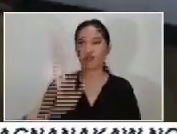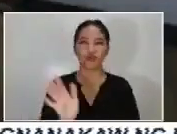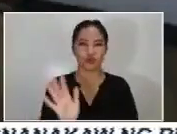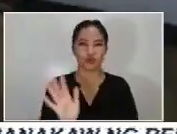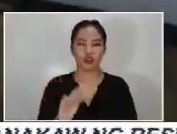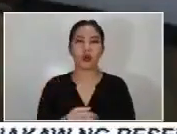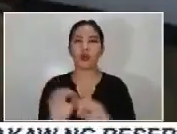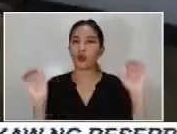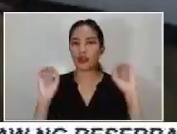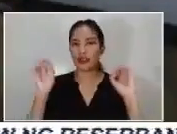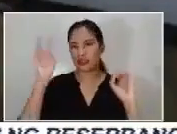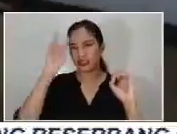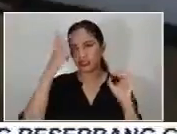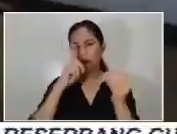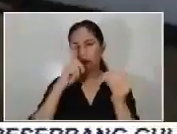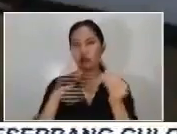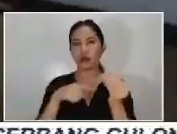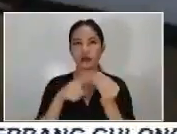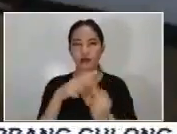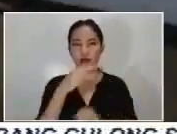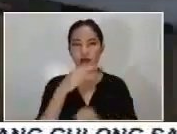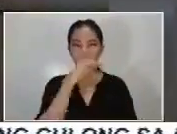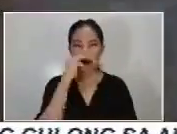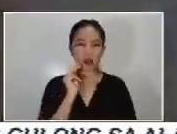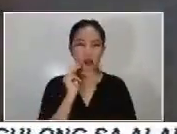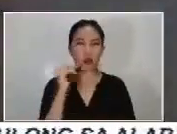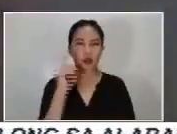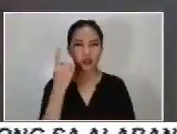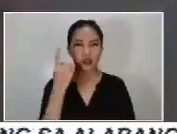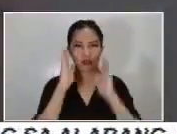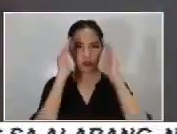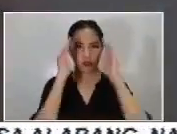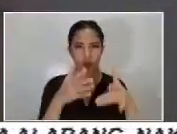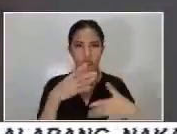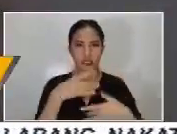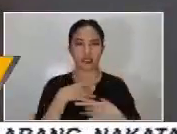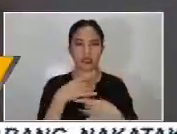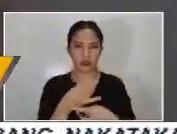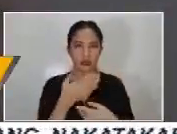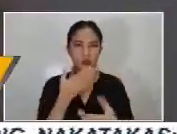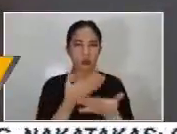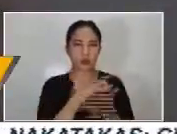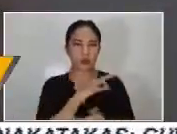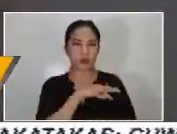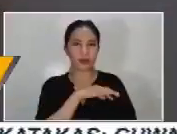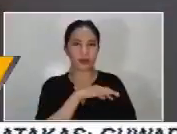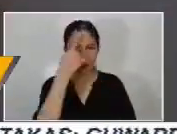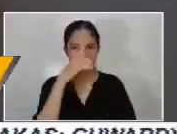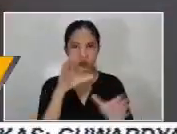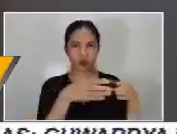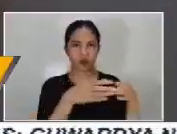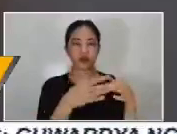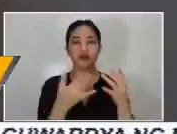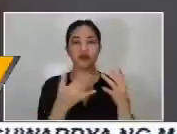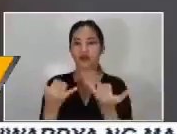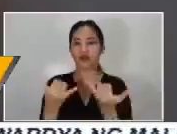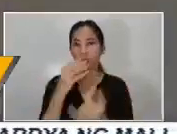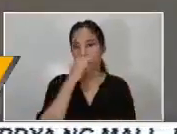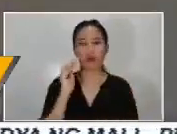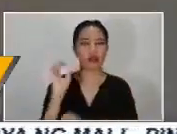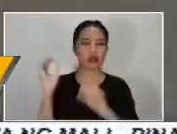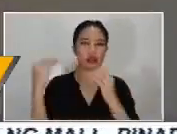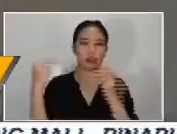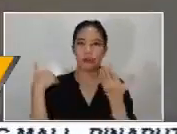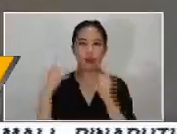pong magkaroon ng ammonia leak kahapon. Agad naman pong rumesponde sa planta ng yelo ang Bureau of